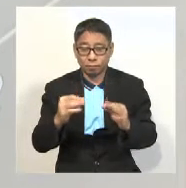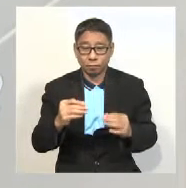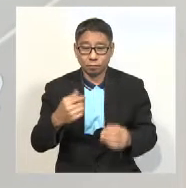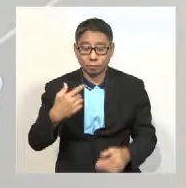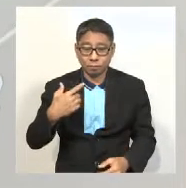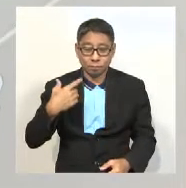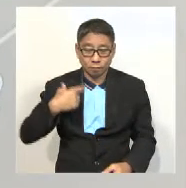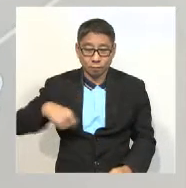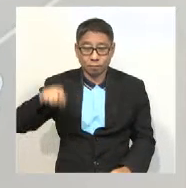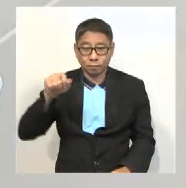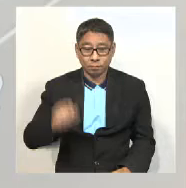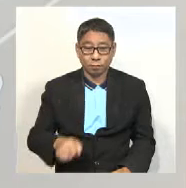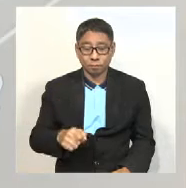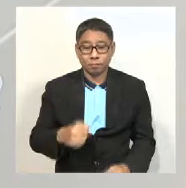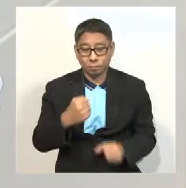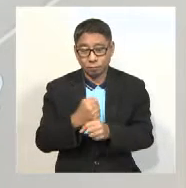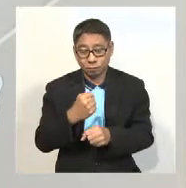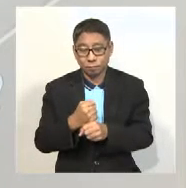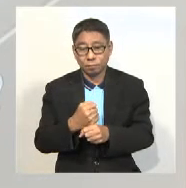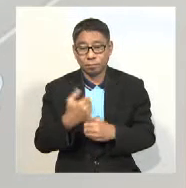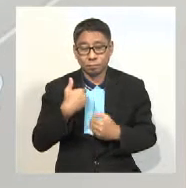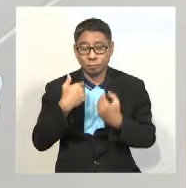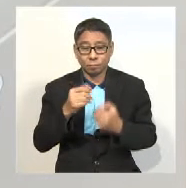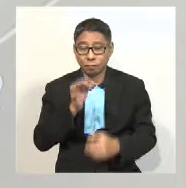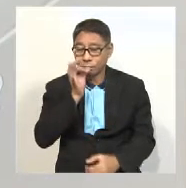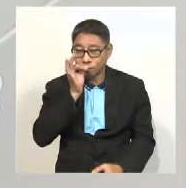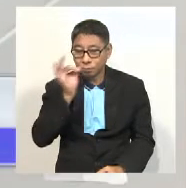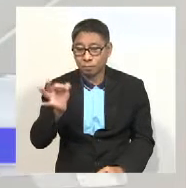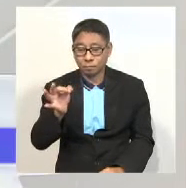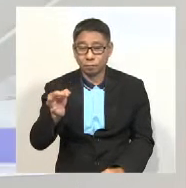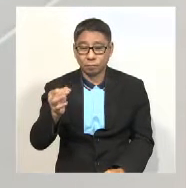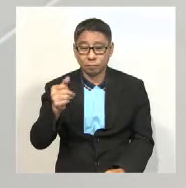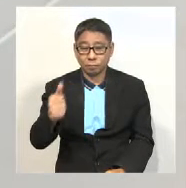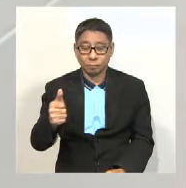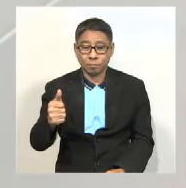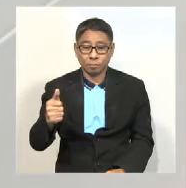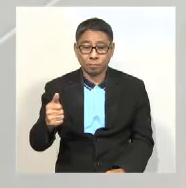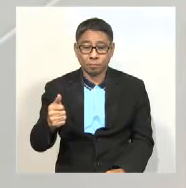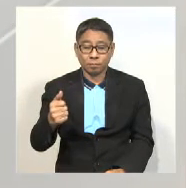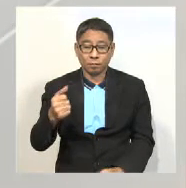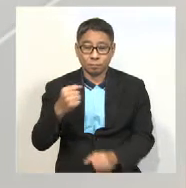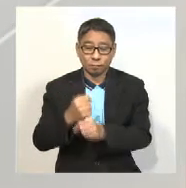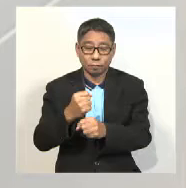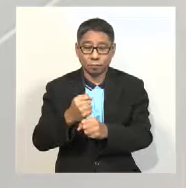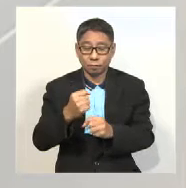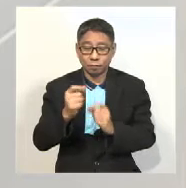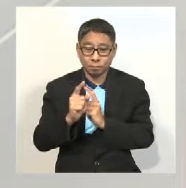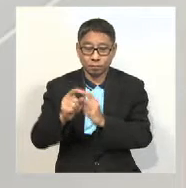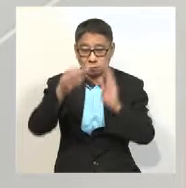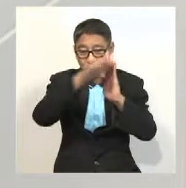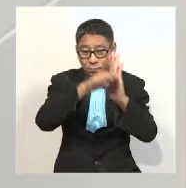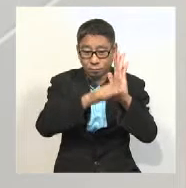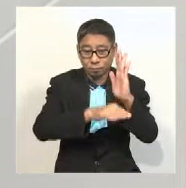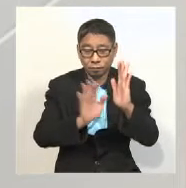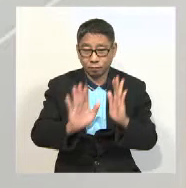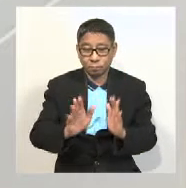าเรื่องแพ่งในการดำเนินการท่านก็สามารถร้องเรียนขออนุญาตที่จะดำเนินการตามขั้นตอนตามกฎหมายได้ต่อไ